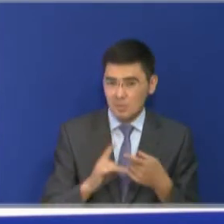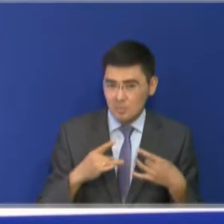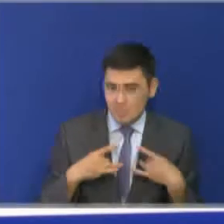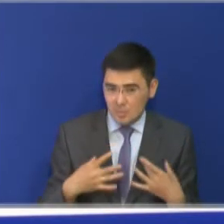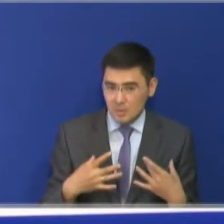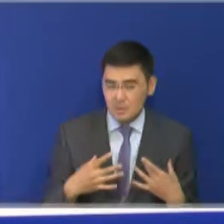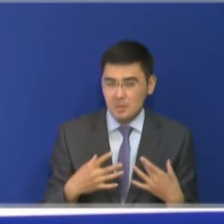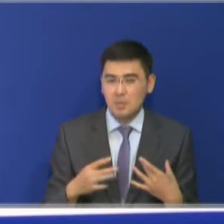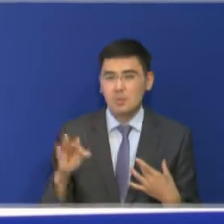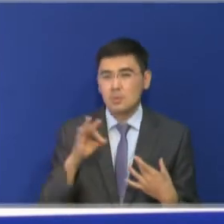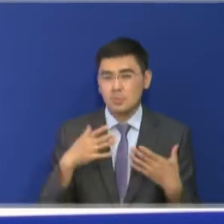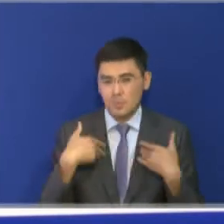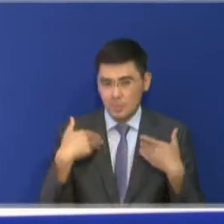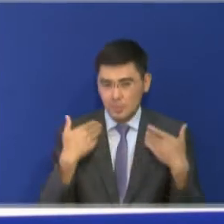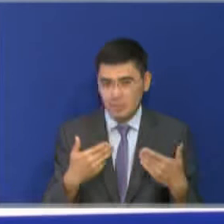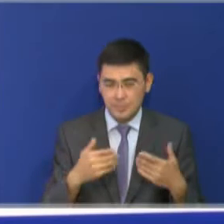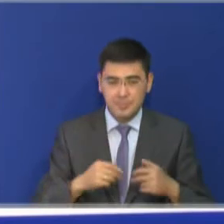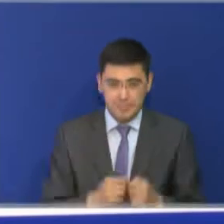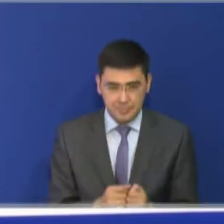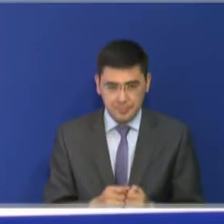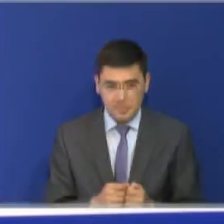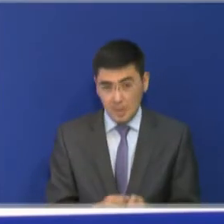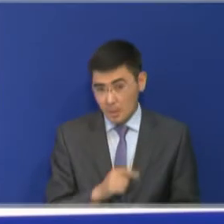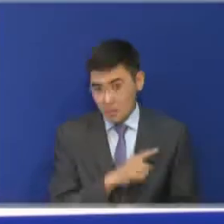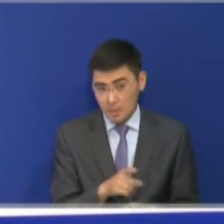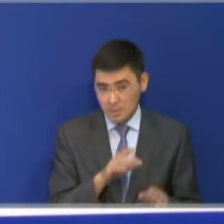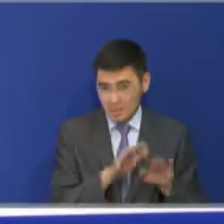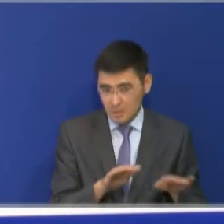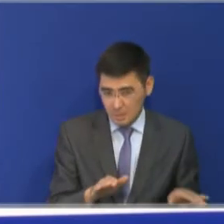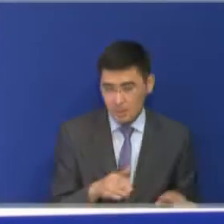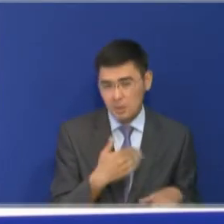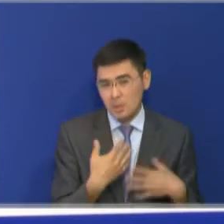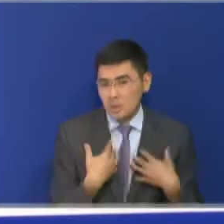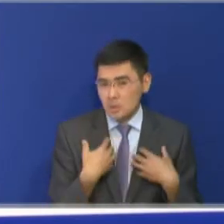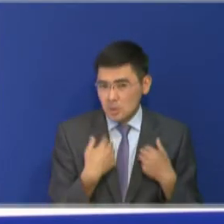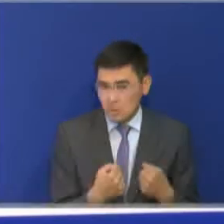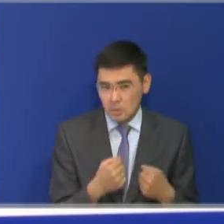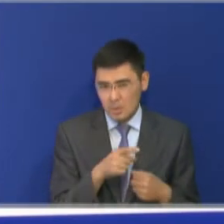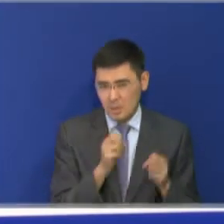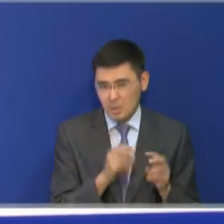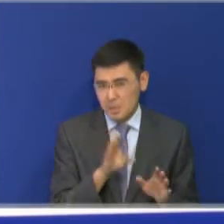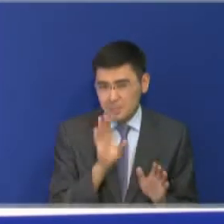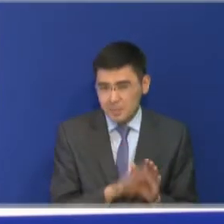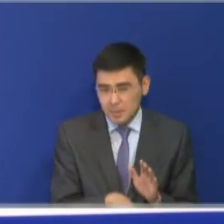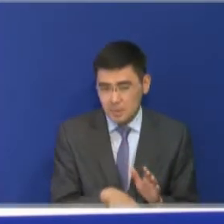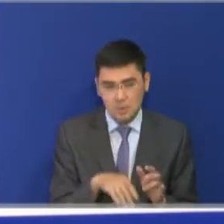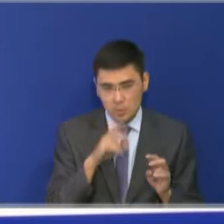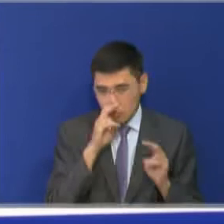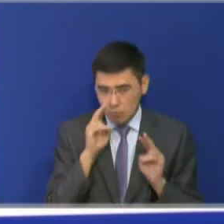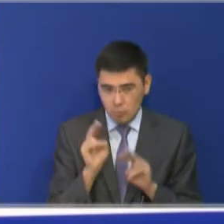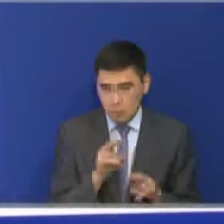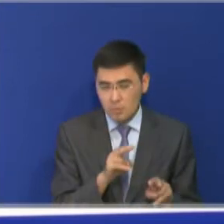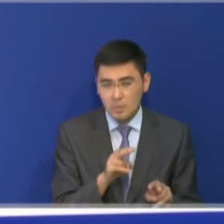парақшасында мейрамның маңызына тоқталып, бұл өскелең ұрпақтың амандығын, денсаулығы мен қауіпсіздігіне аға буынның жауапты